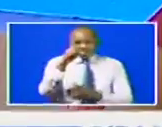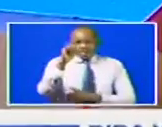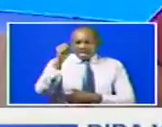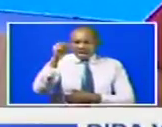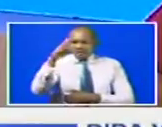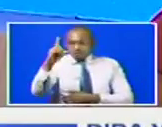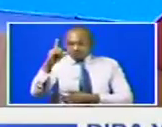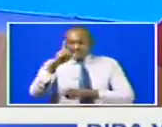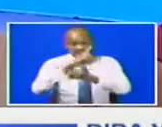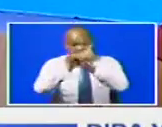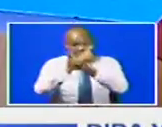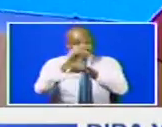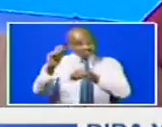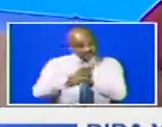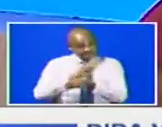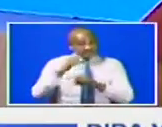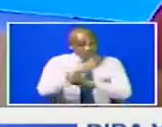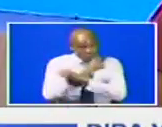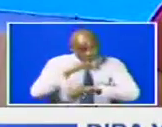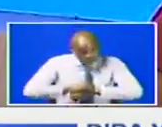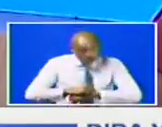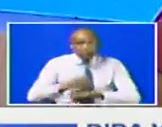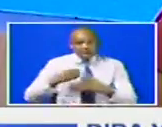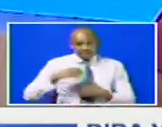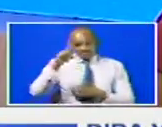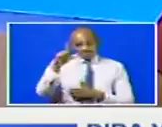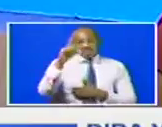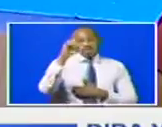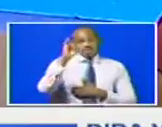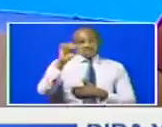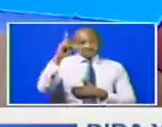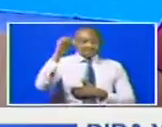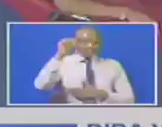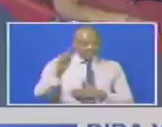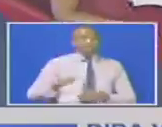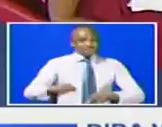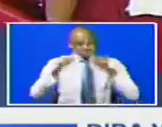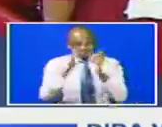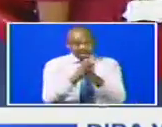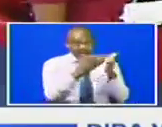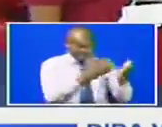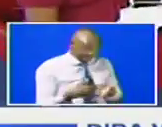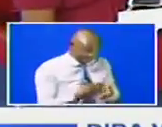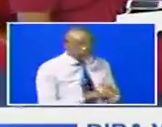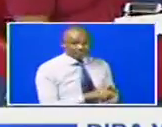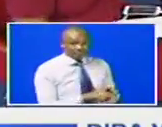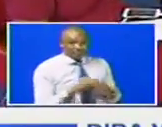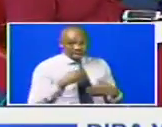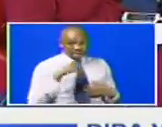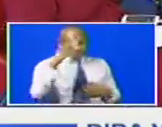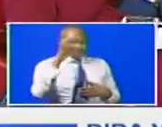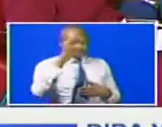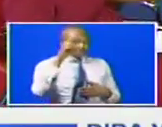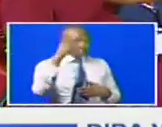Defensive Training School, ambao tuko na Lydia Mwaniki ambaye ni mkurugenzi mkuu. Karibu sana. Na pia tuko naye Felix